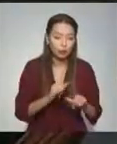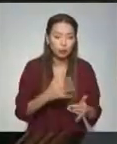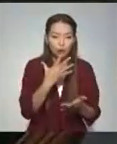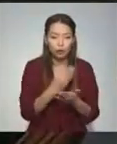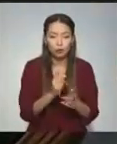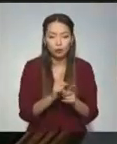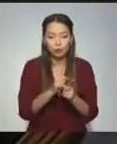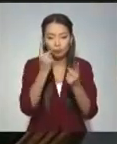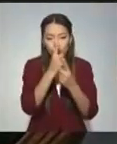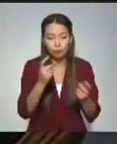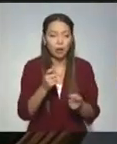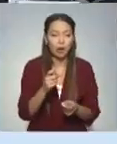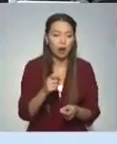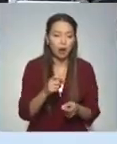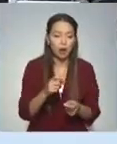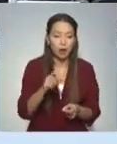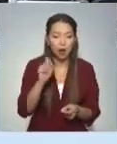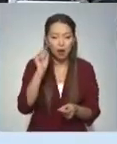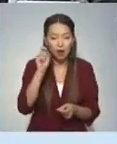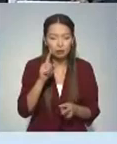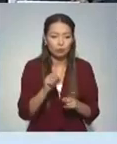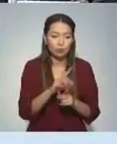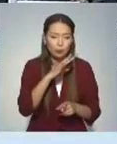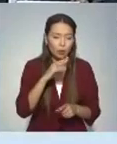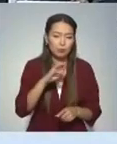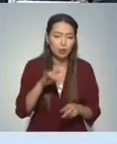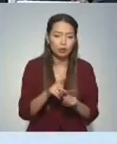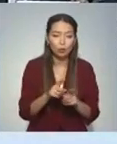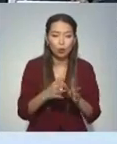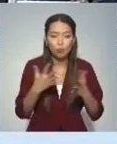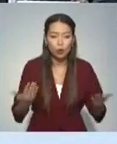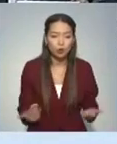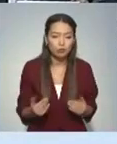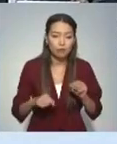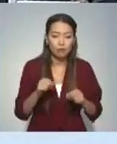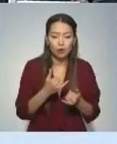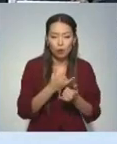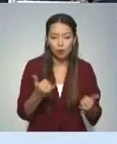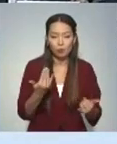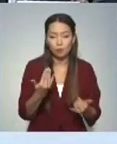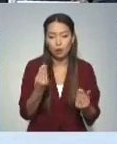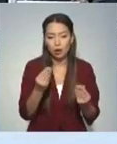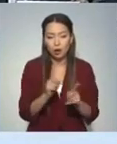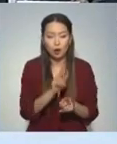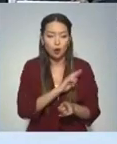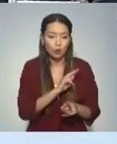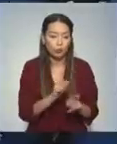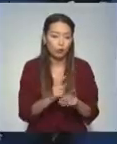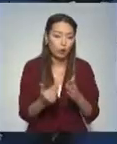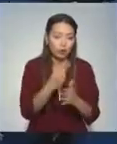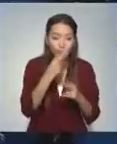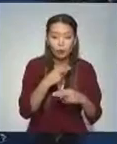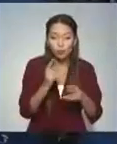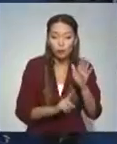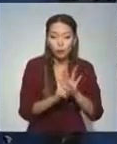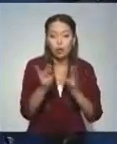өзі жариялаған 6 миллиард біреудің есебінен өмір сүруге мүмкіндік беретін әлемдік қаржы жүйесінің жұмыс принциптерін қайта қарауды